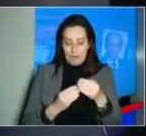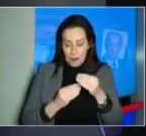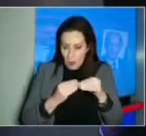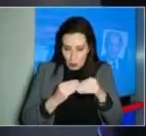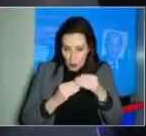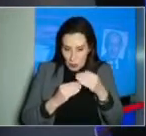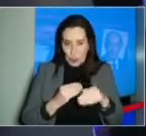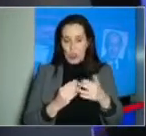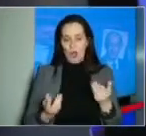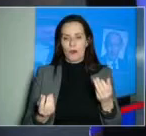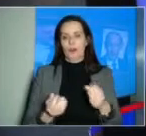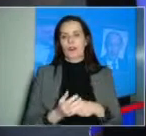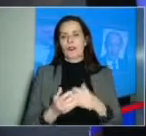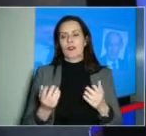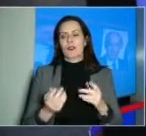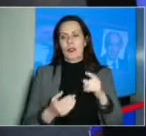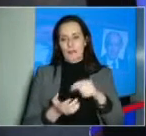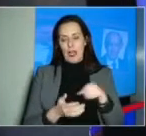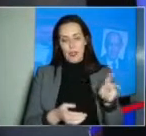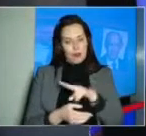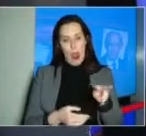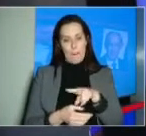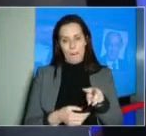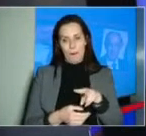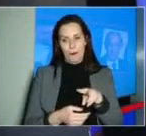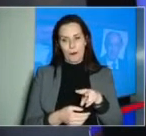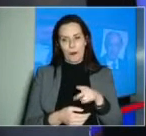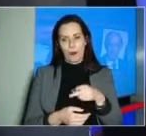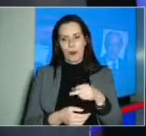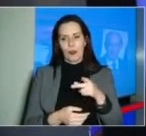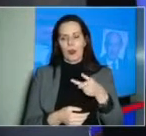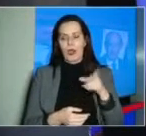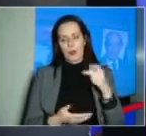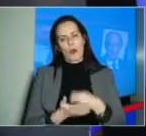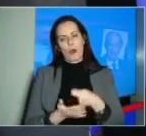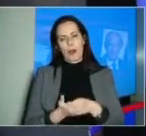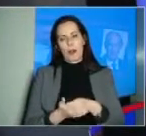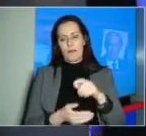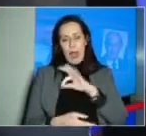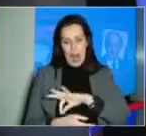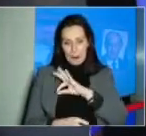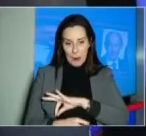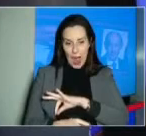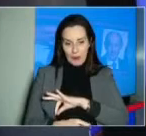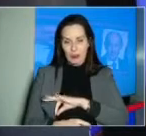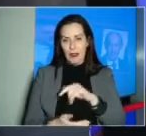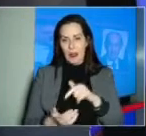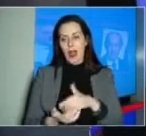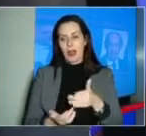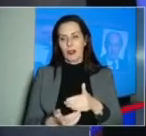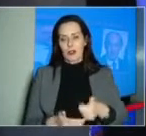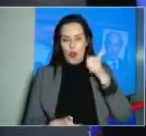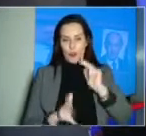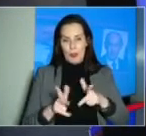החץ של האירוע הפוליטי הזה שלפנינו, ולכן הם בהכרח יותר ודאי שישלמו את המחיר, הם וליברמן, ולכן תמר זנדברג